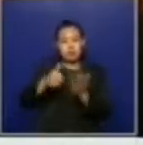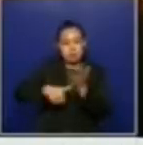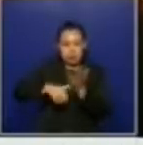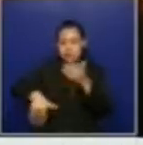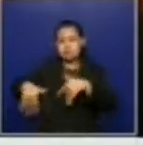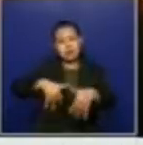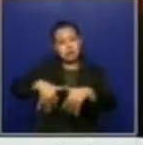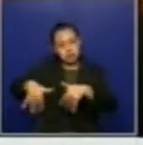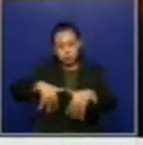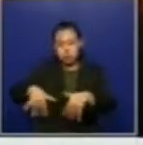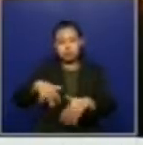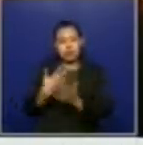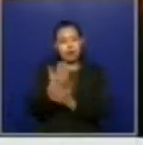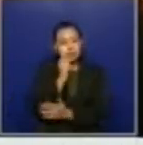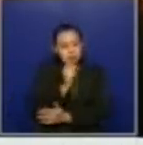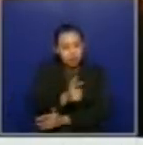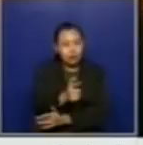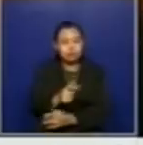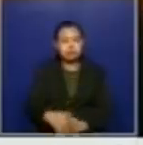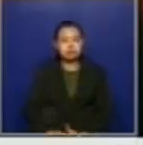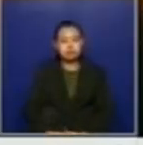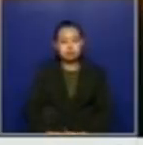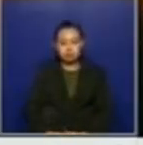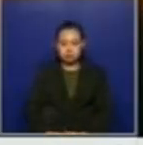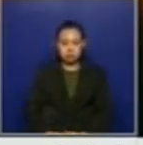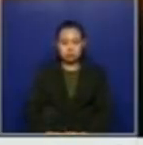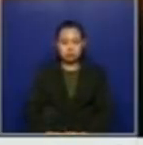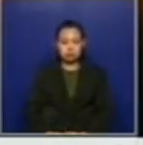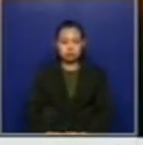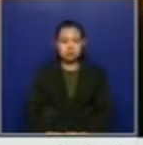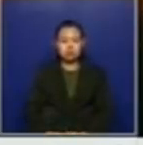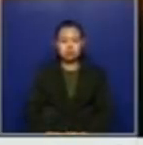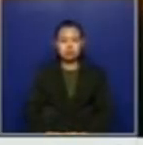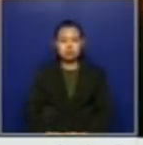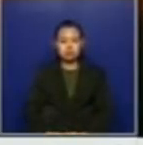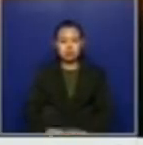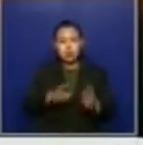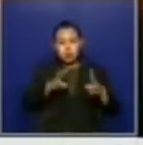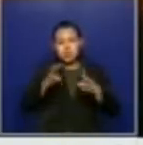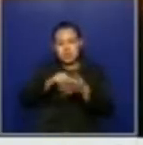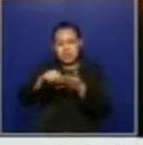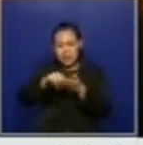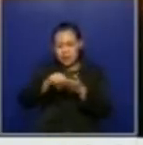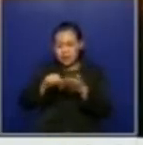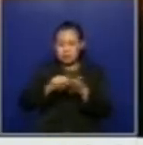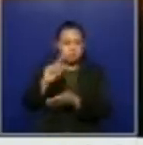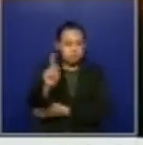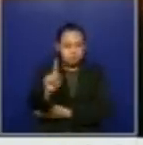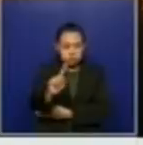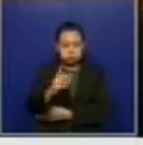รภาพต่อไปนี้ผมจะฉายเตือนความจำก่อนที่ผมจะบอกว่าทางออกประเทศไทยมันจะไปยังไงน